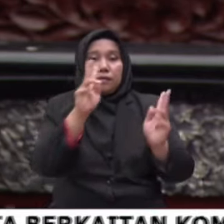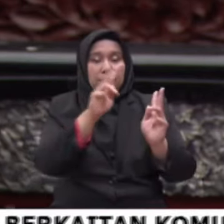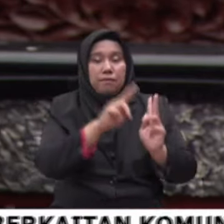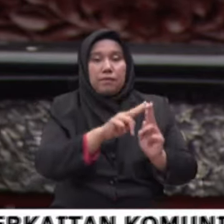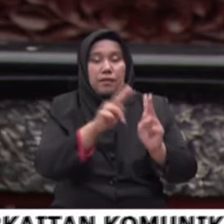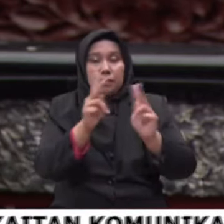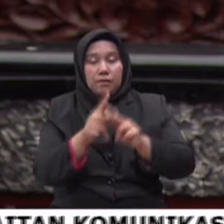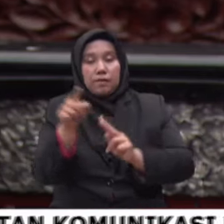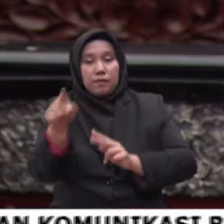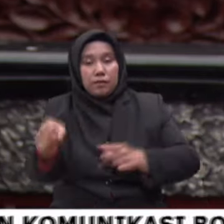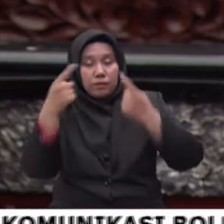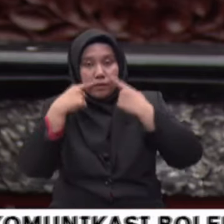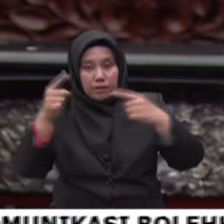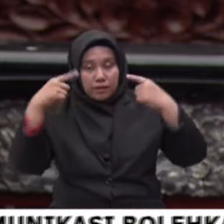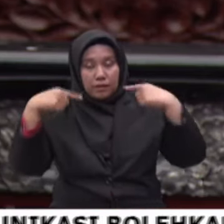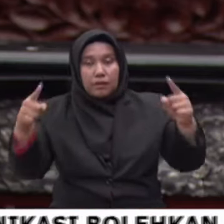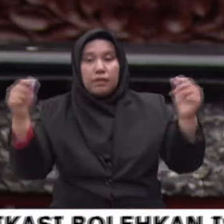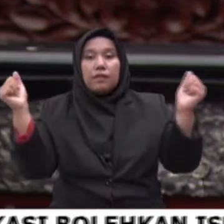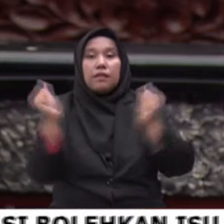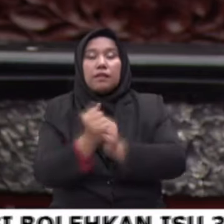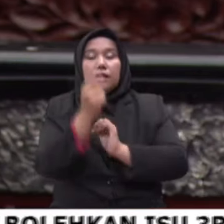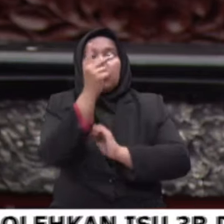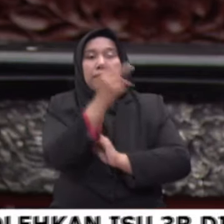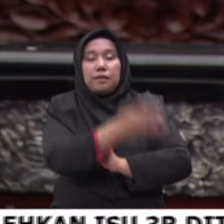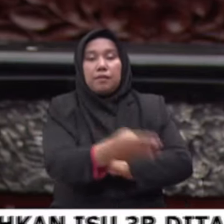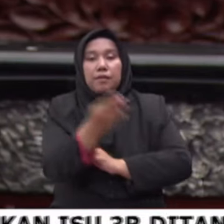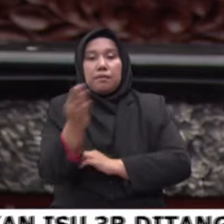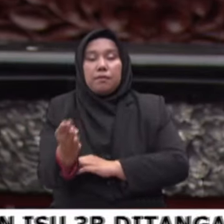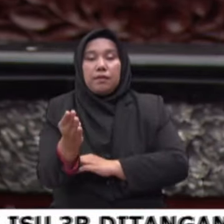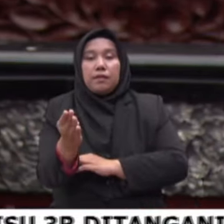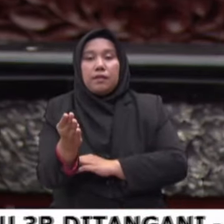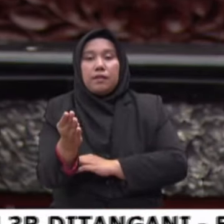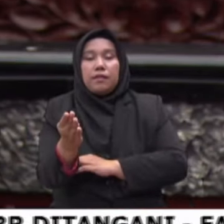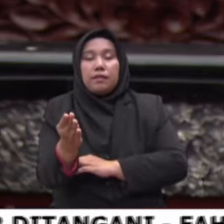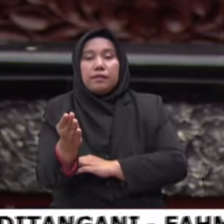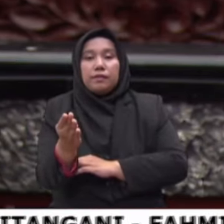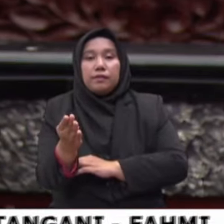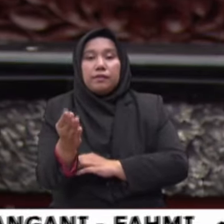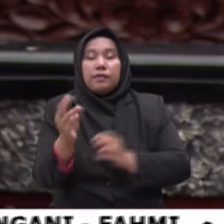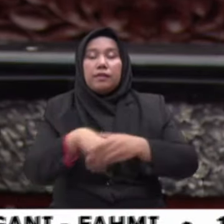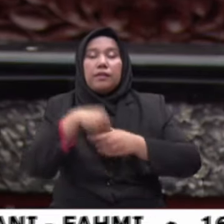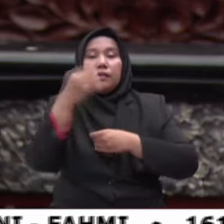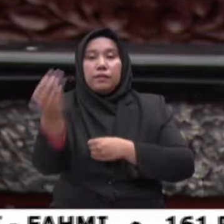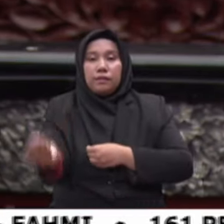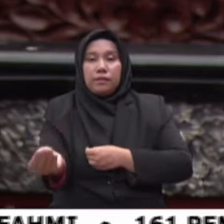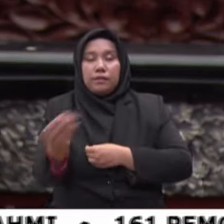terkenal dengan produk yang telah pun dikeluarkan.